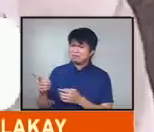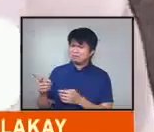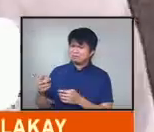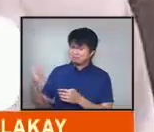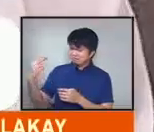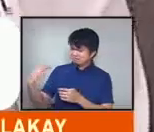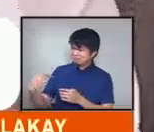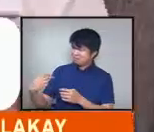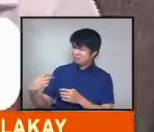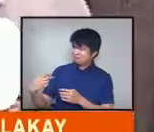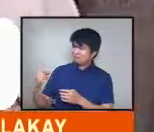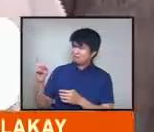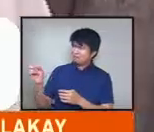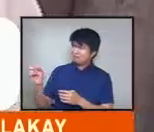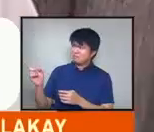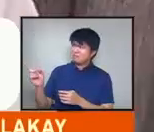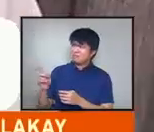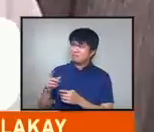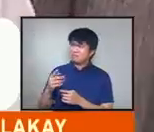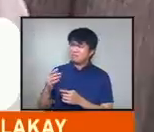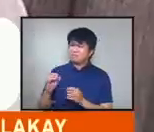Saan? Not here. Of course.